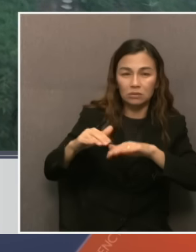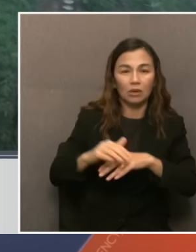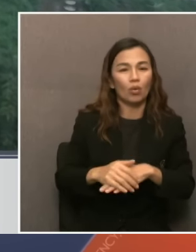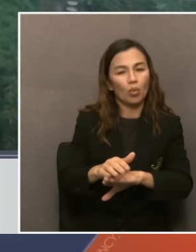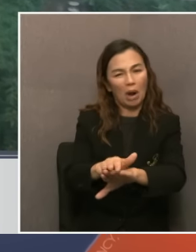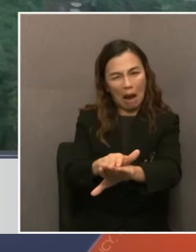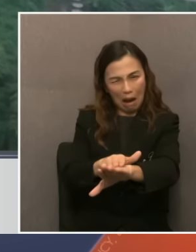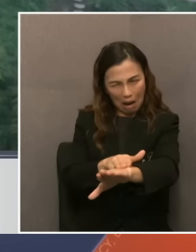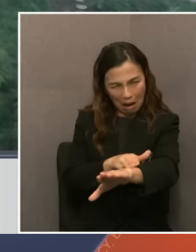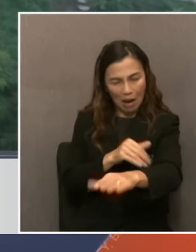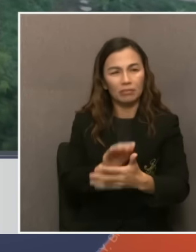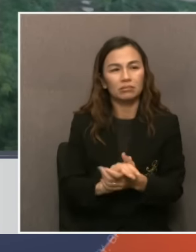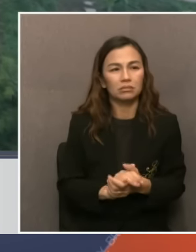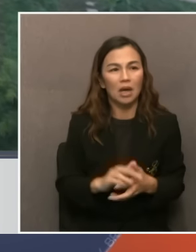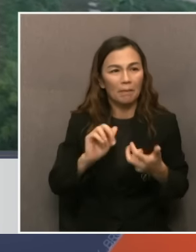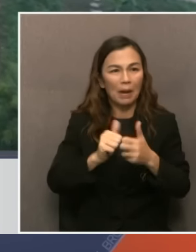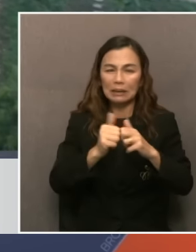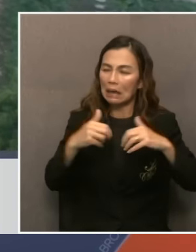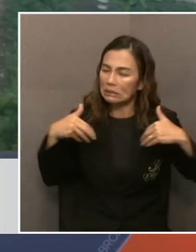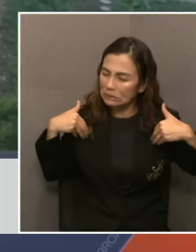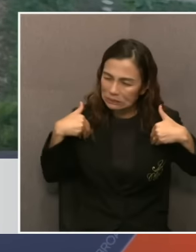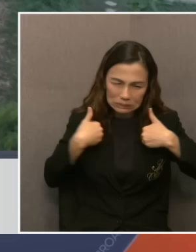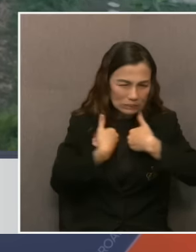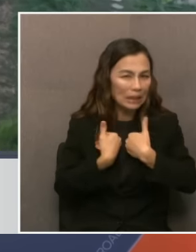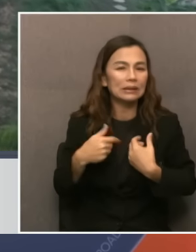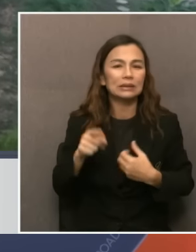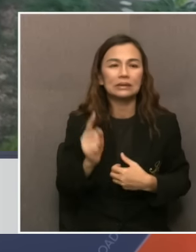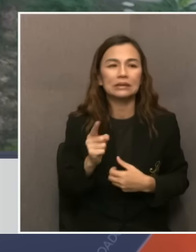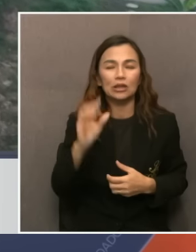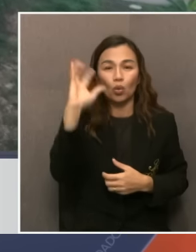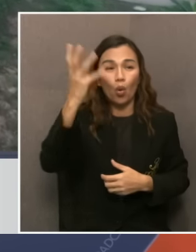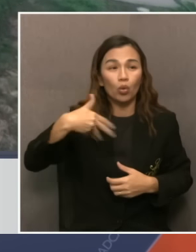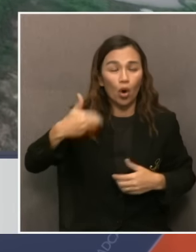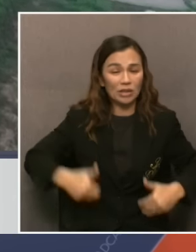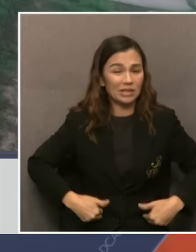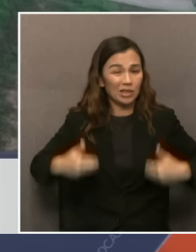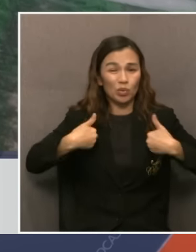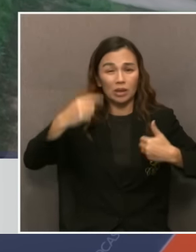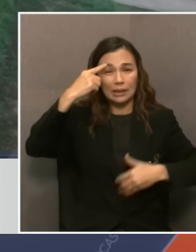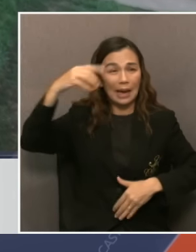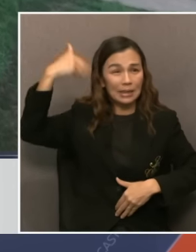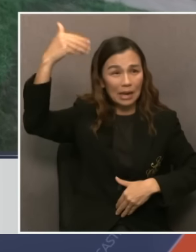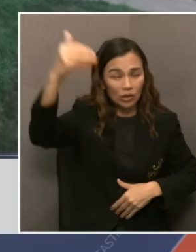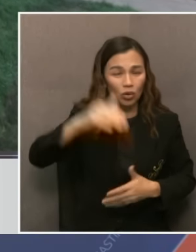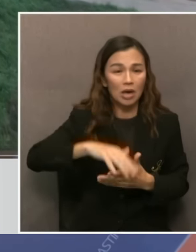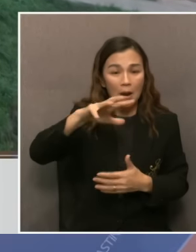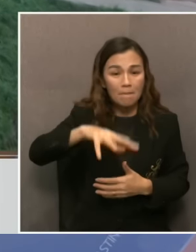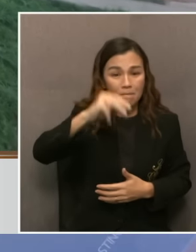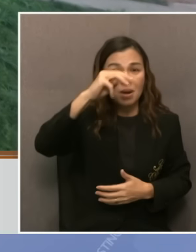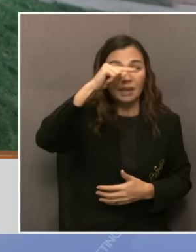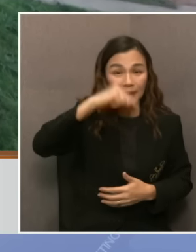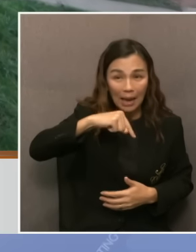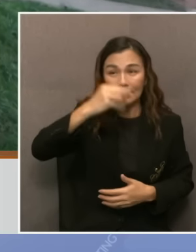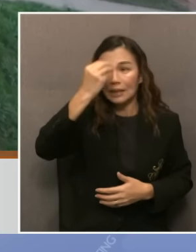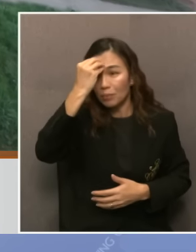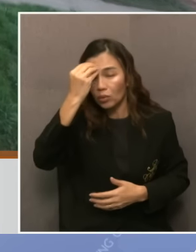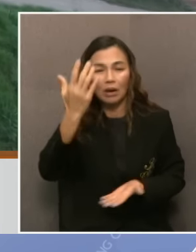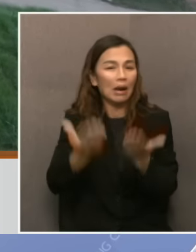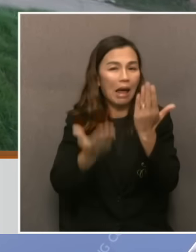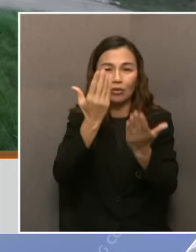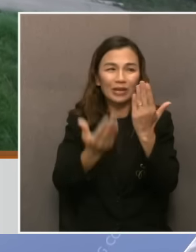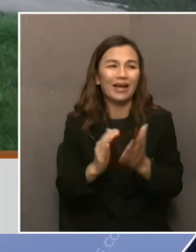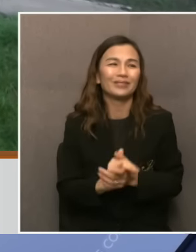ที่สุดไม่งั้นเราเดือดร้อนแล้วก็เหนื่อยหน่ายเหนื่อยมากนะฮะต่อการดำรงชีวิตต่อไปไม่ว่าจะอยู่เมืองไทยหรือจะไปเที่ยวญี่ปุ่นครับ